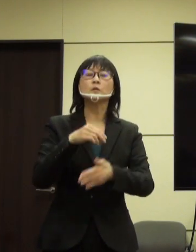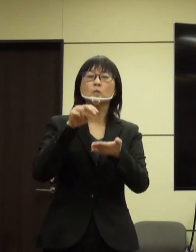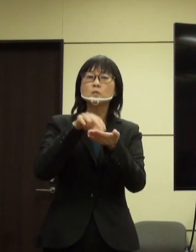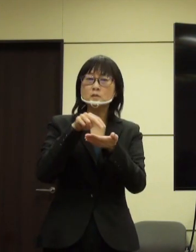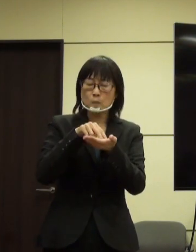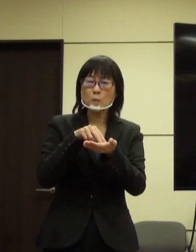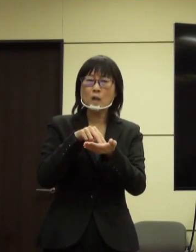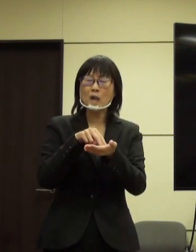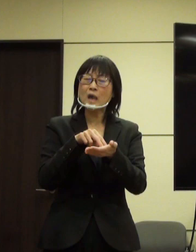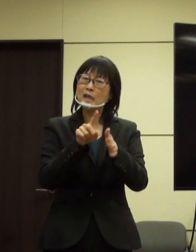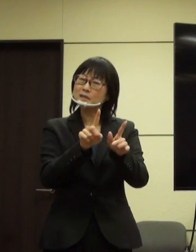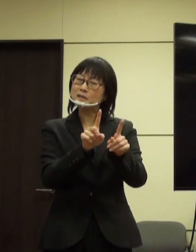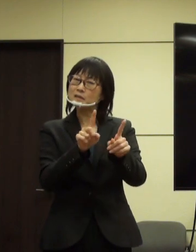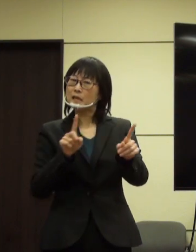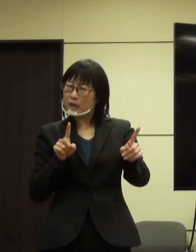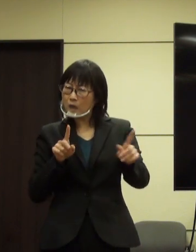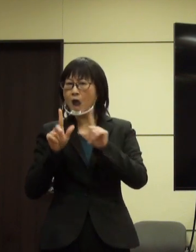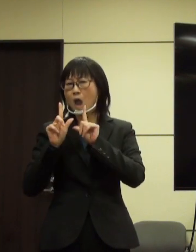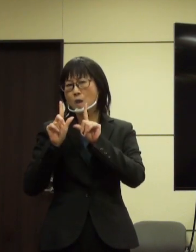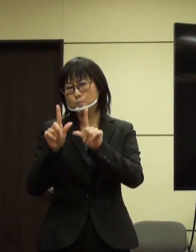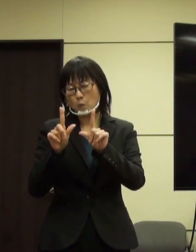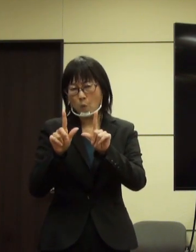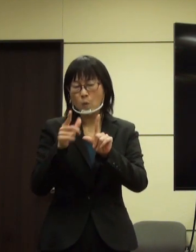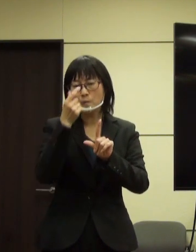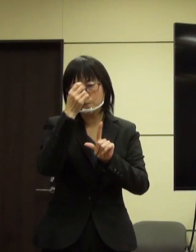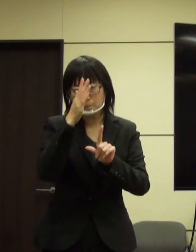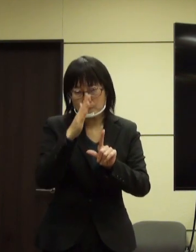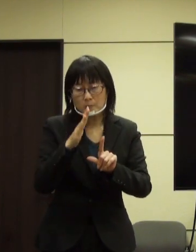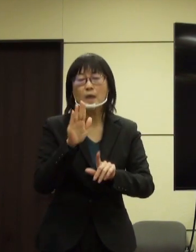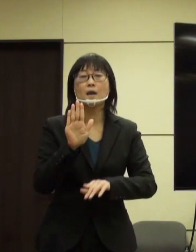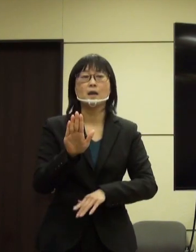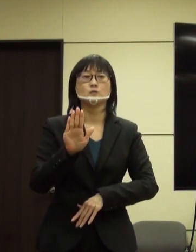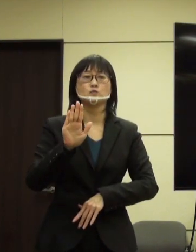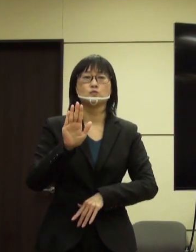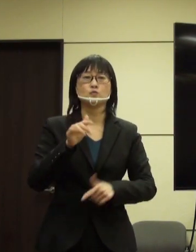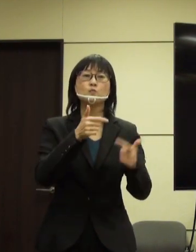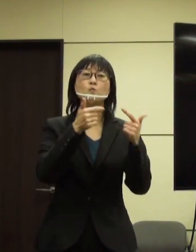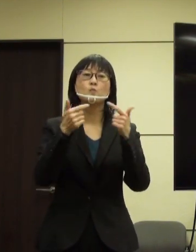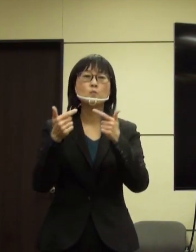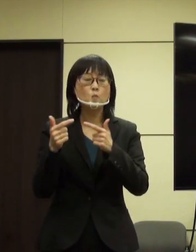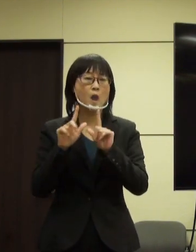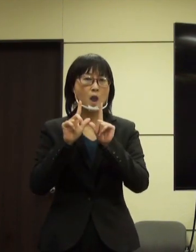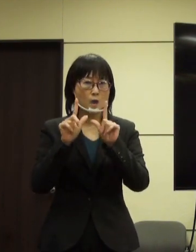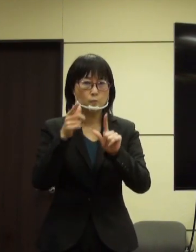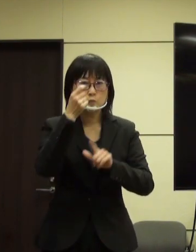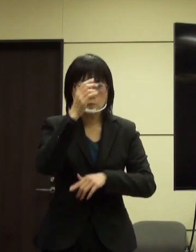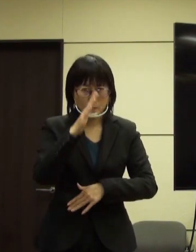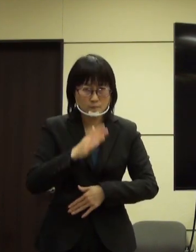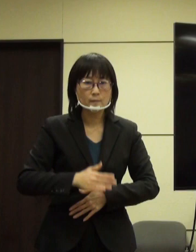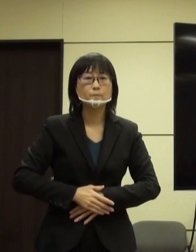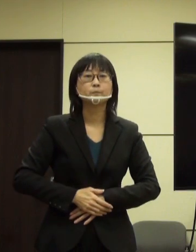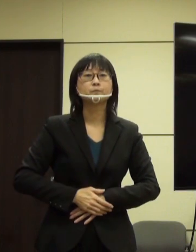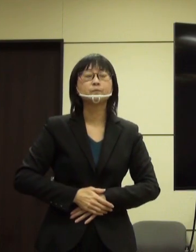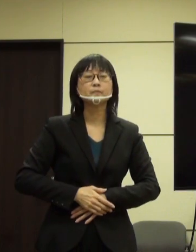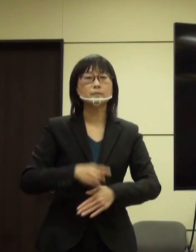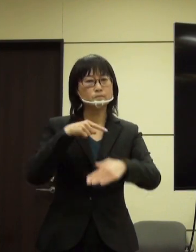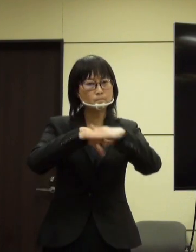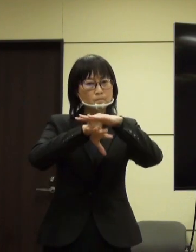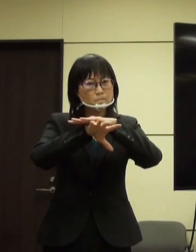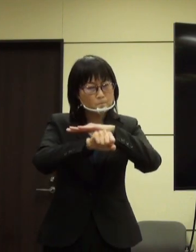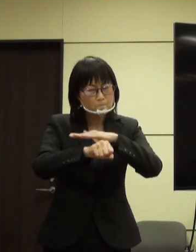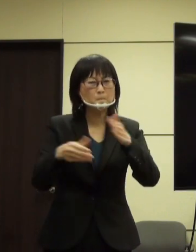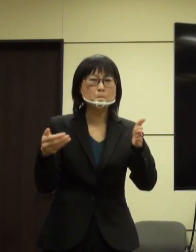という面がありますけれども事実確認の話はですねそういったメディアの遅れたのでありましてその点ではあの